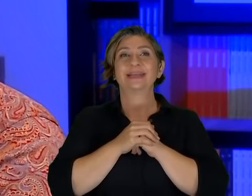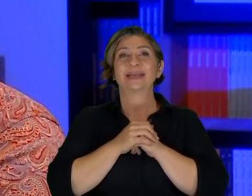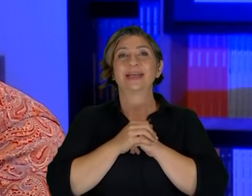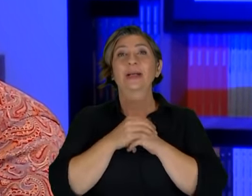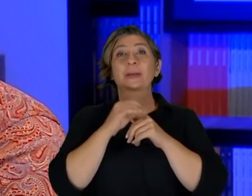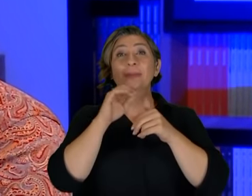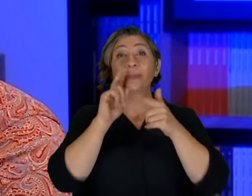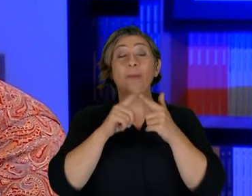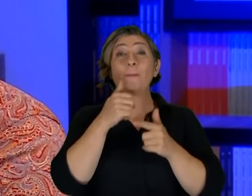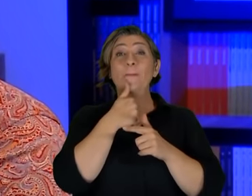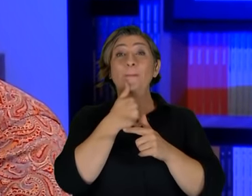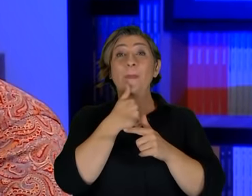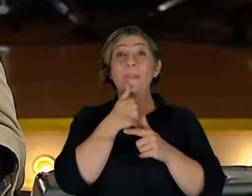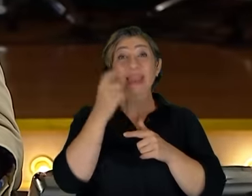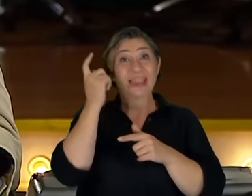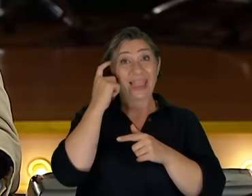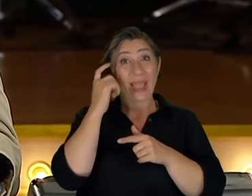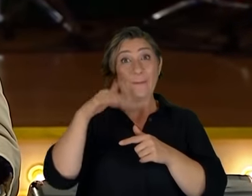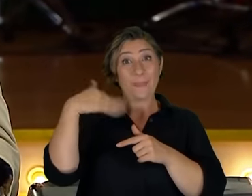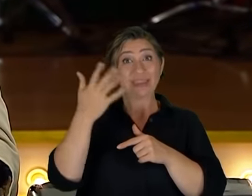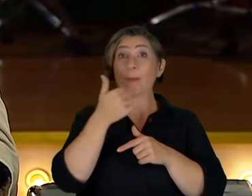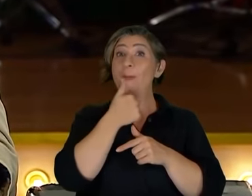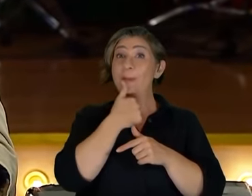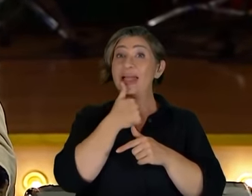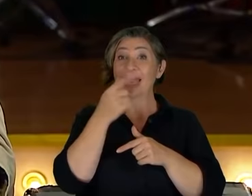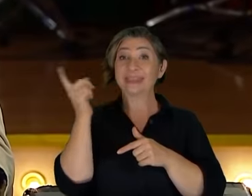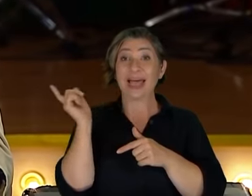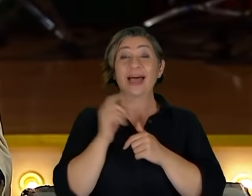de babayı tanıyan başka babalarda